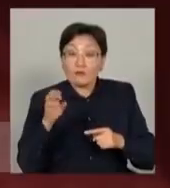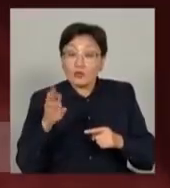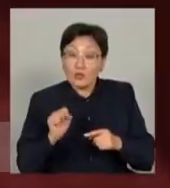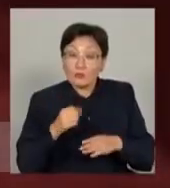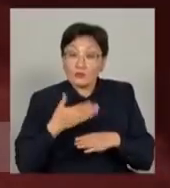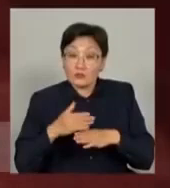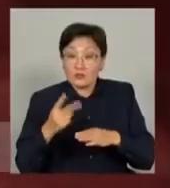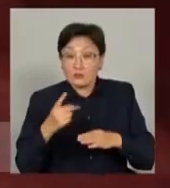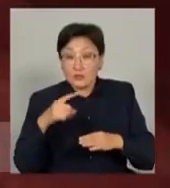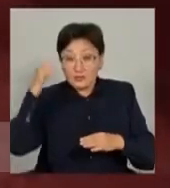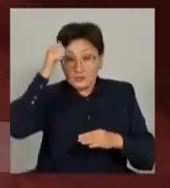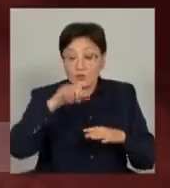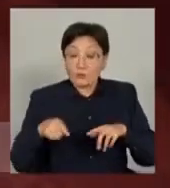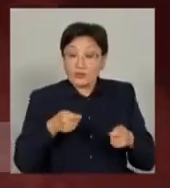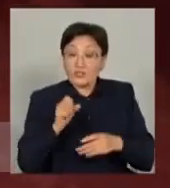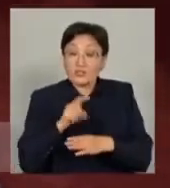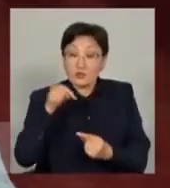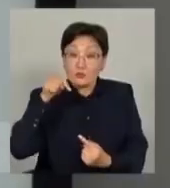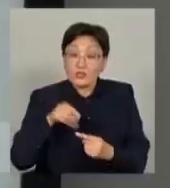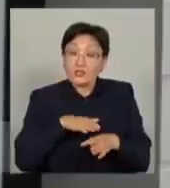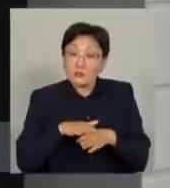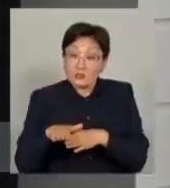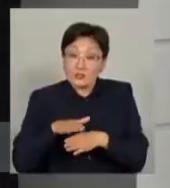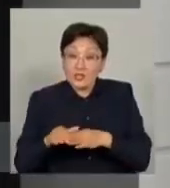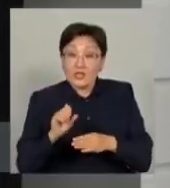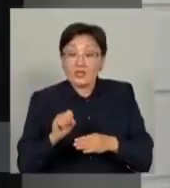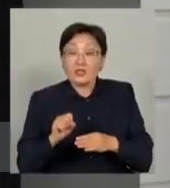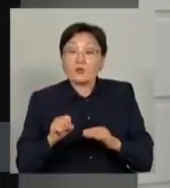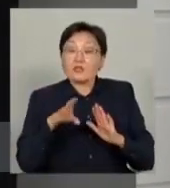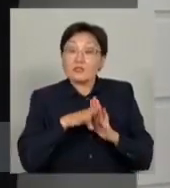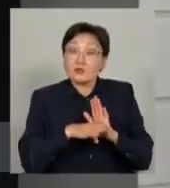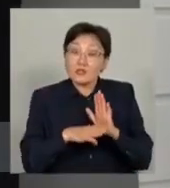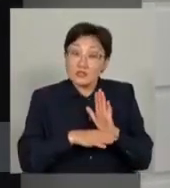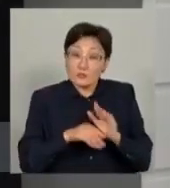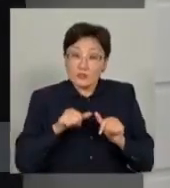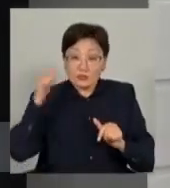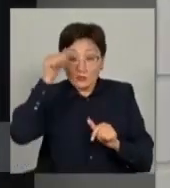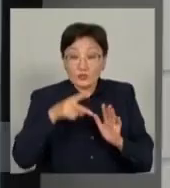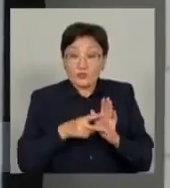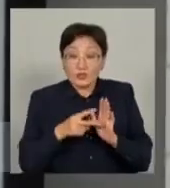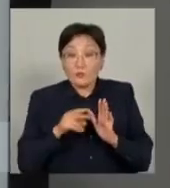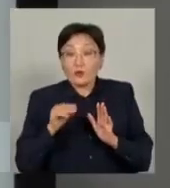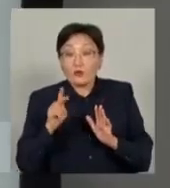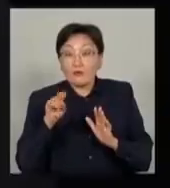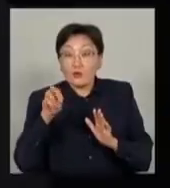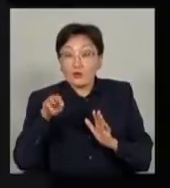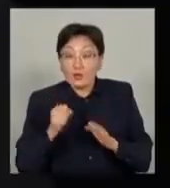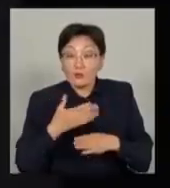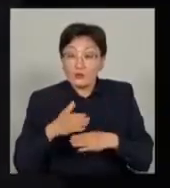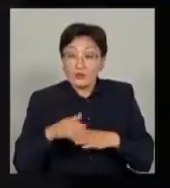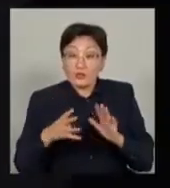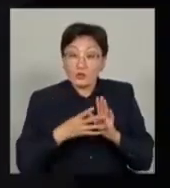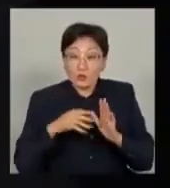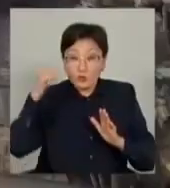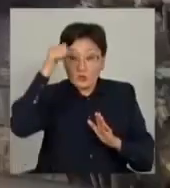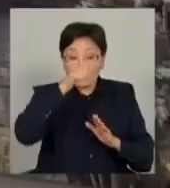Ал 2021 жылы президент тапсырмасымен іске қосылған аңсаған сәби бағдарламасымен биыл 7000 квота бөлінді. 9 жылдан